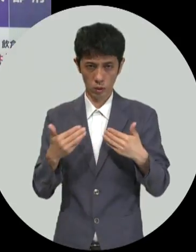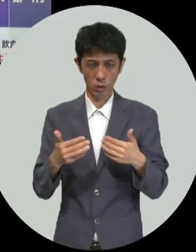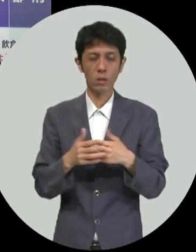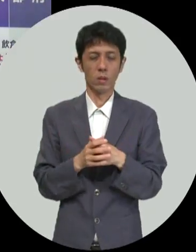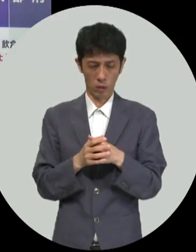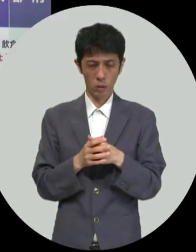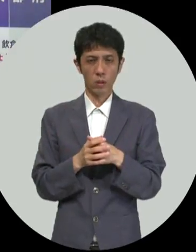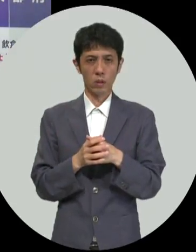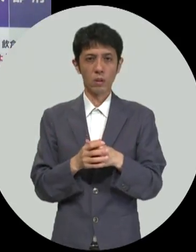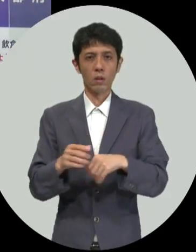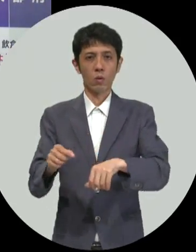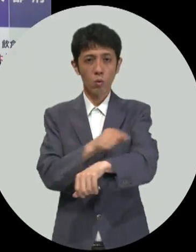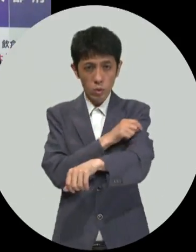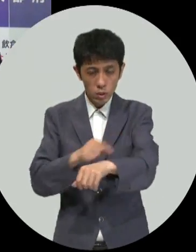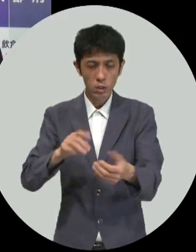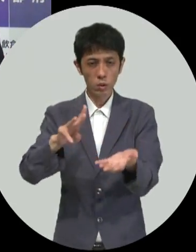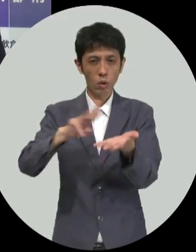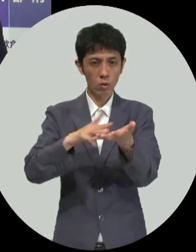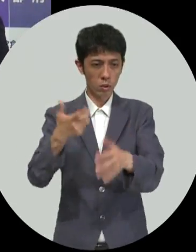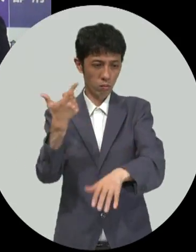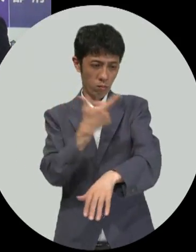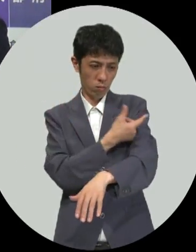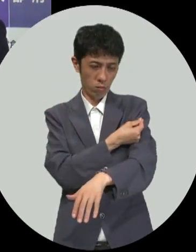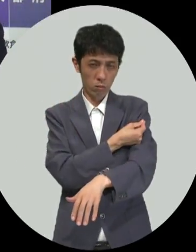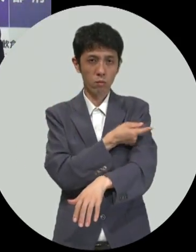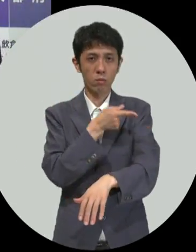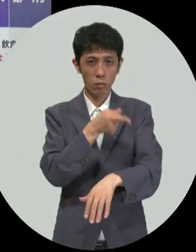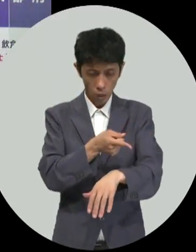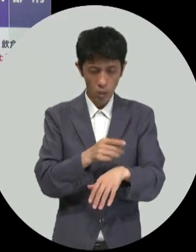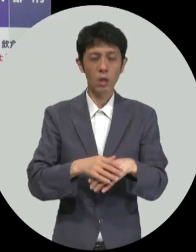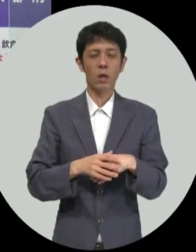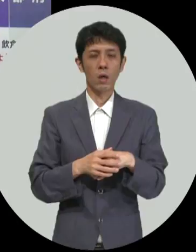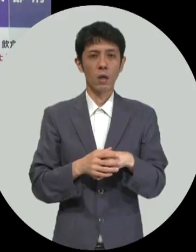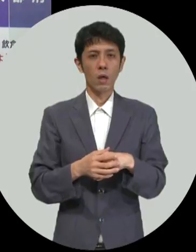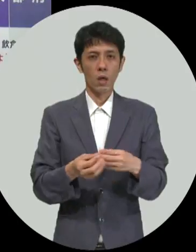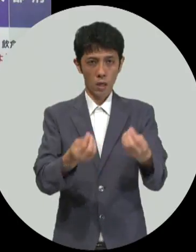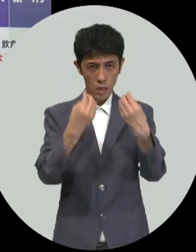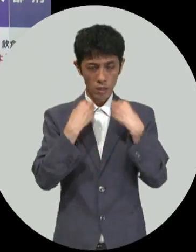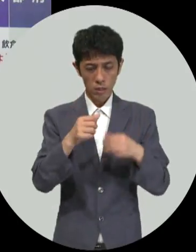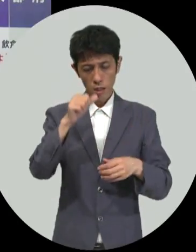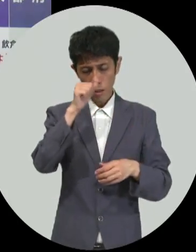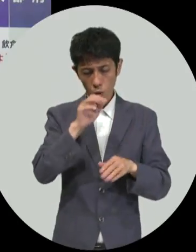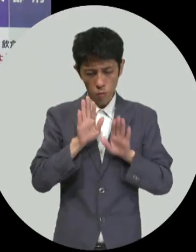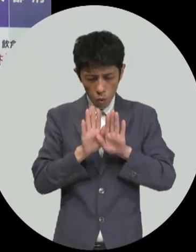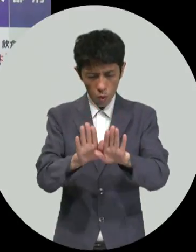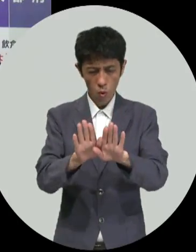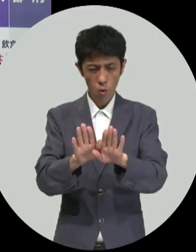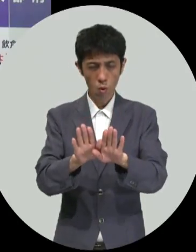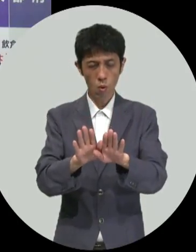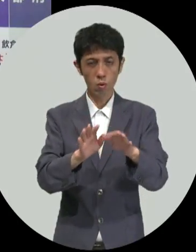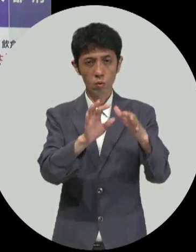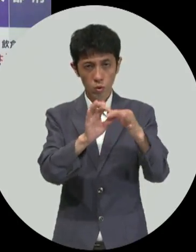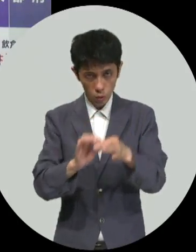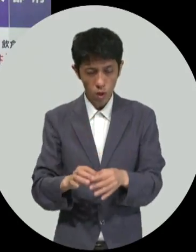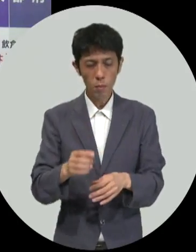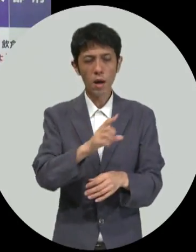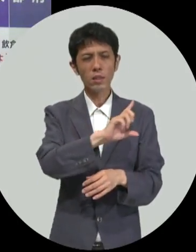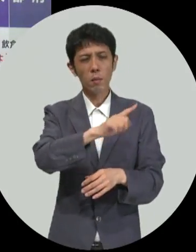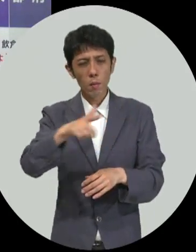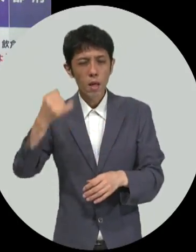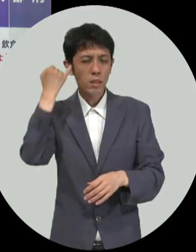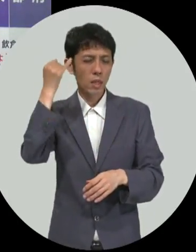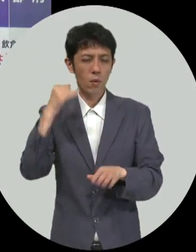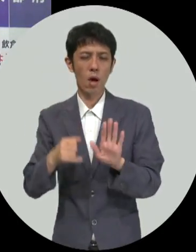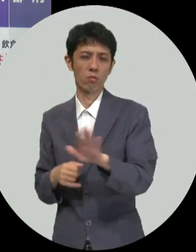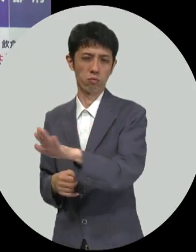席上でもワクチン接種によるですね、感染予防効果についてはさまざま意